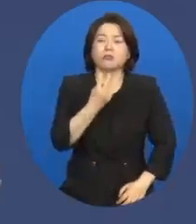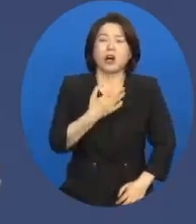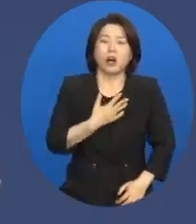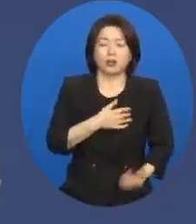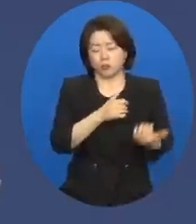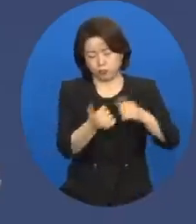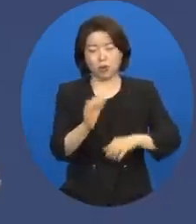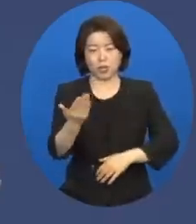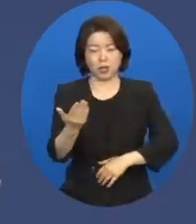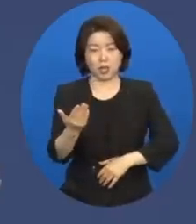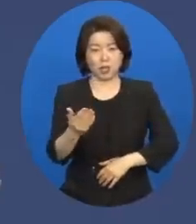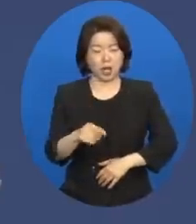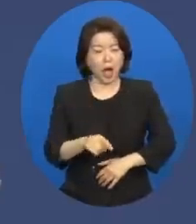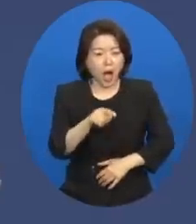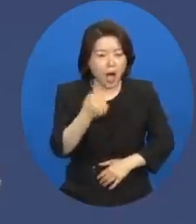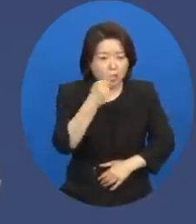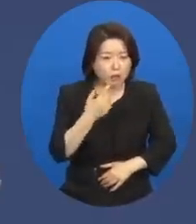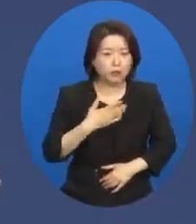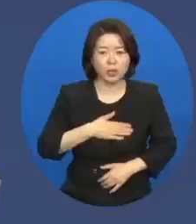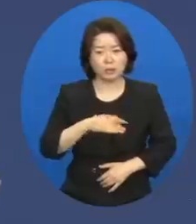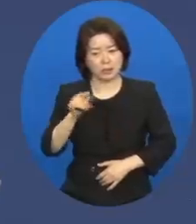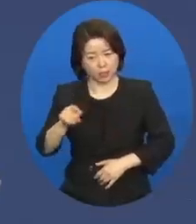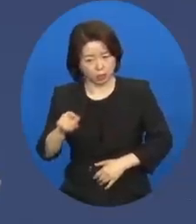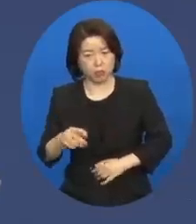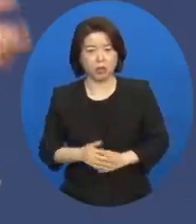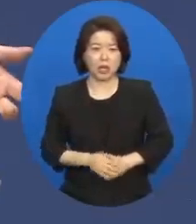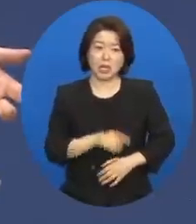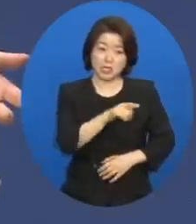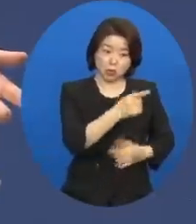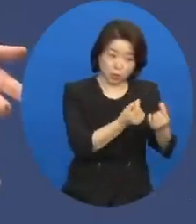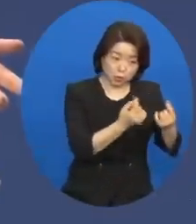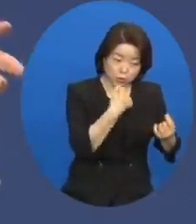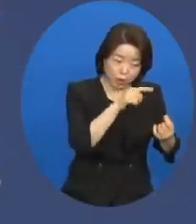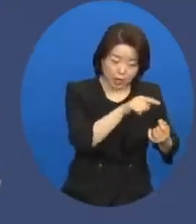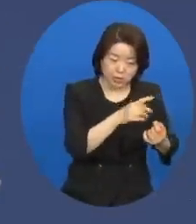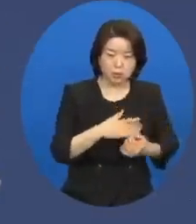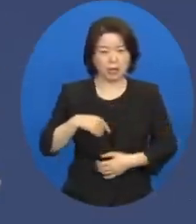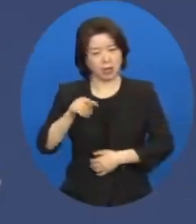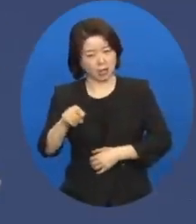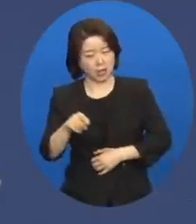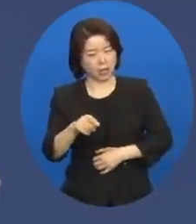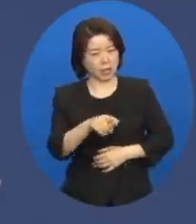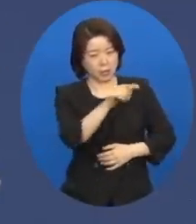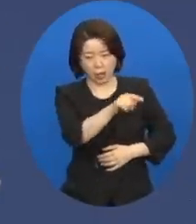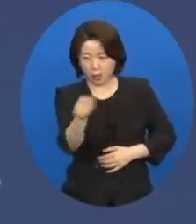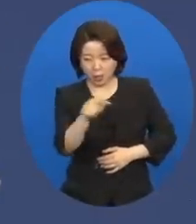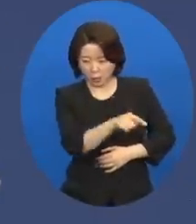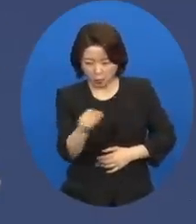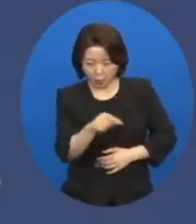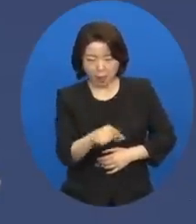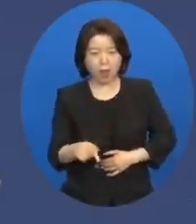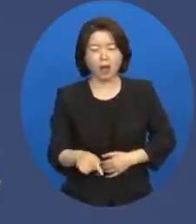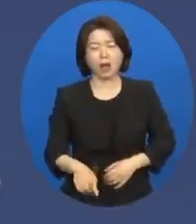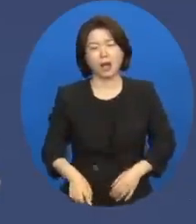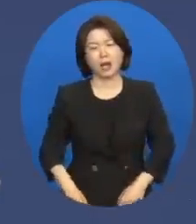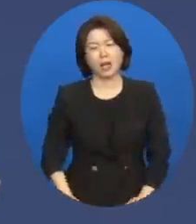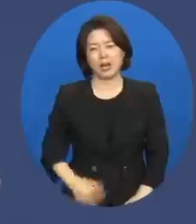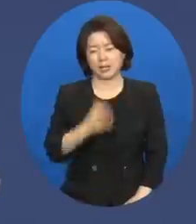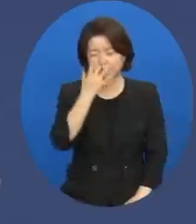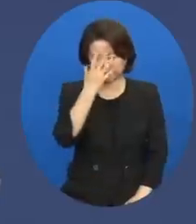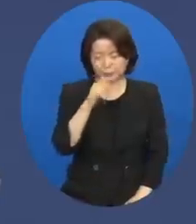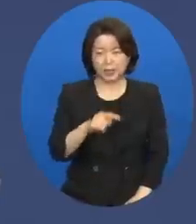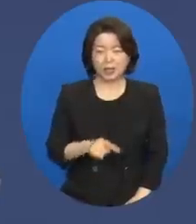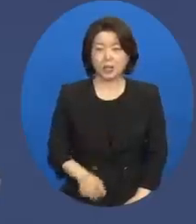거예요. 이럴 줄 알았으면 이럴 걸, 저럴 줄 알았으면 저럴 걸. 뭐 그건 뭐 너무 잔인한 얘기인데 사람이 숨 떨어질